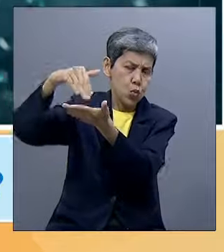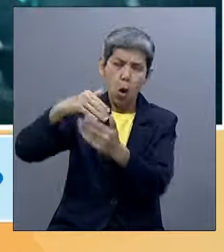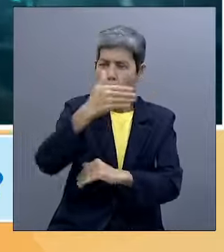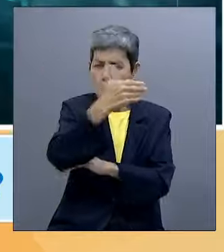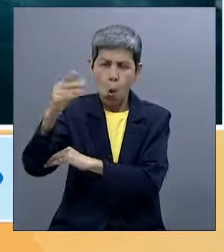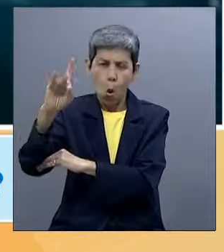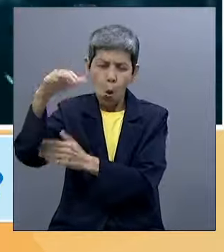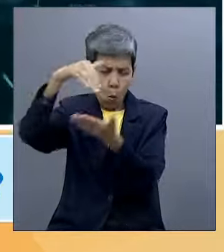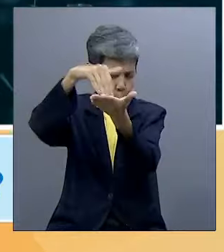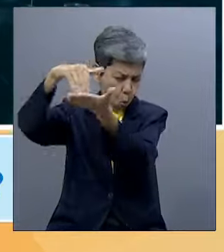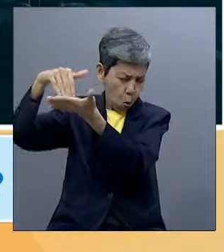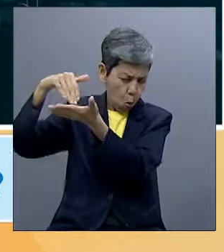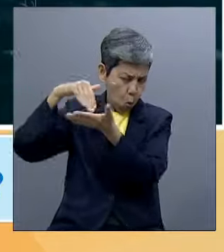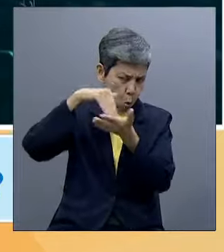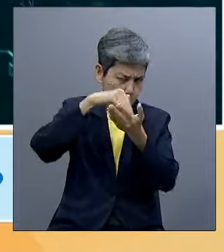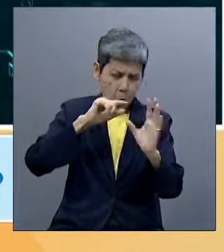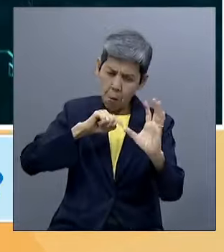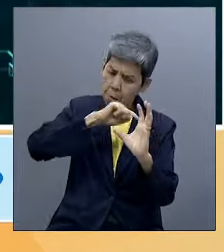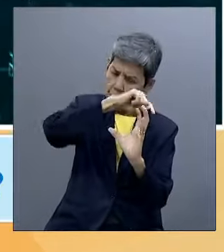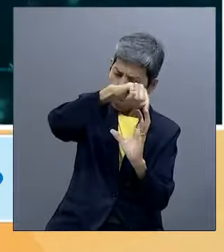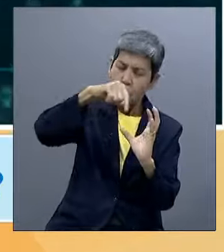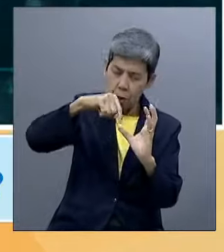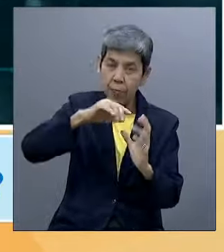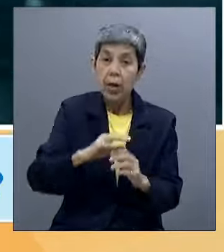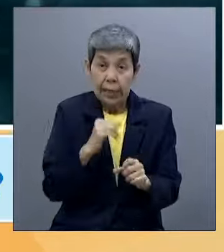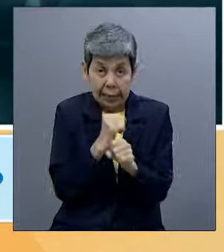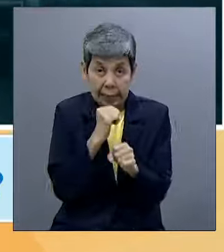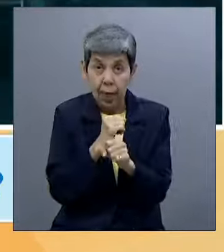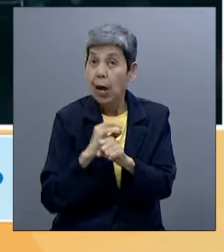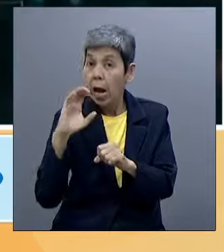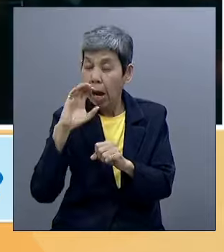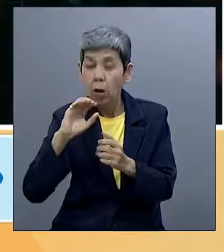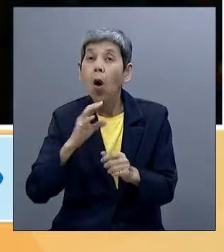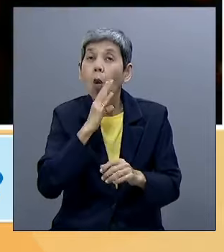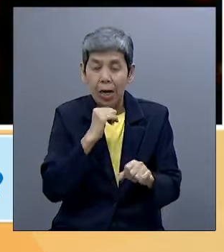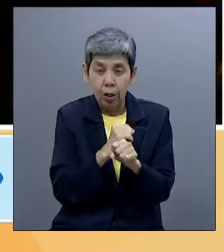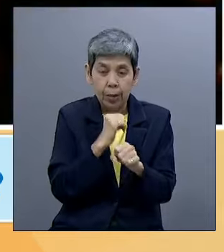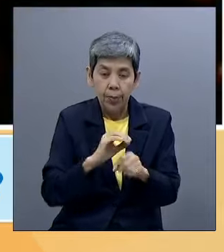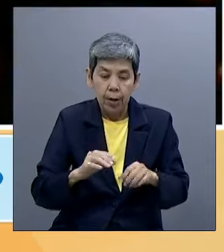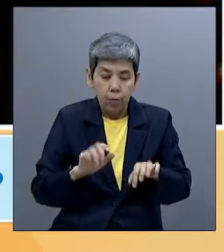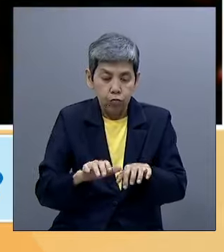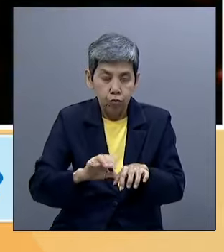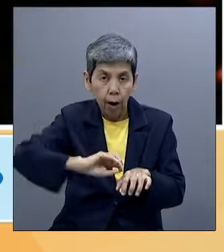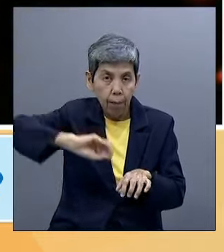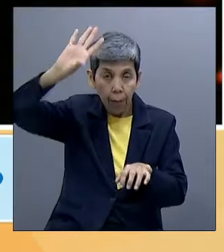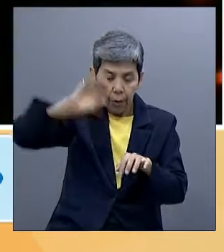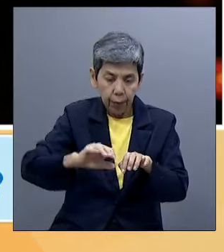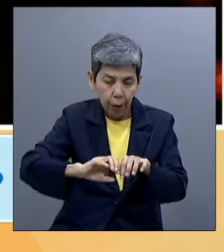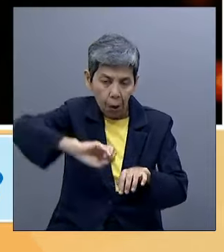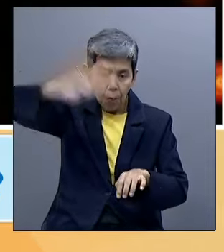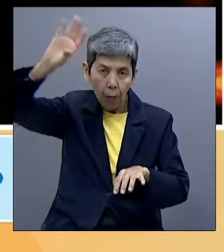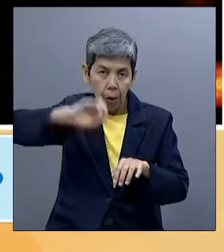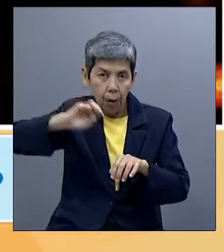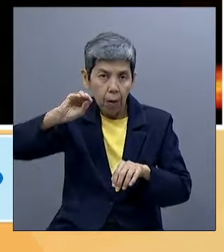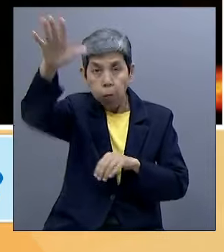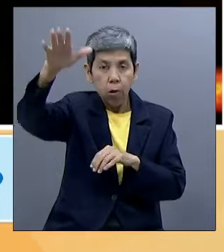างี้ดีกว่านะครับกระจายอยู่ทั่วโลกไปหมดนะครับเพราะฉะนั้นการทำงานของคลาวด์เนี่ยก็คือว่าเวลาที่เราเอาข้อมูลขึ้นไปปุ๊บข้อมูลมันจะถูกส่งไปที่